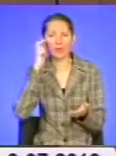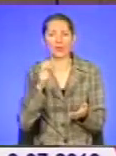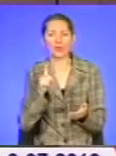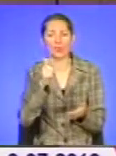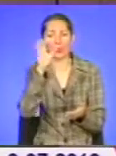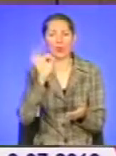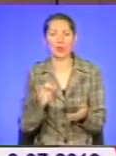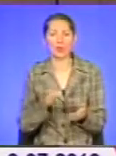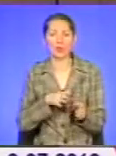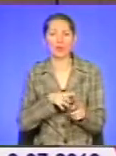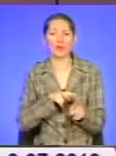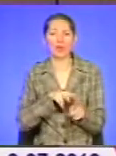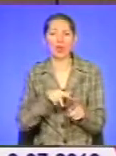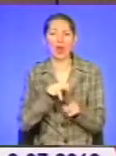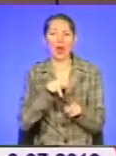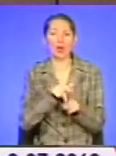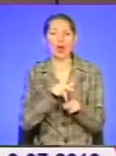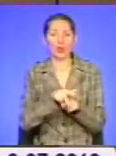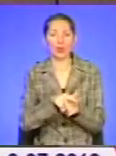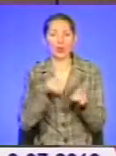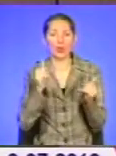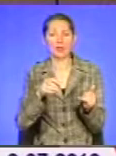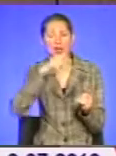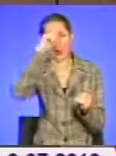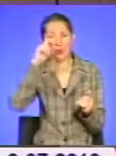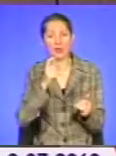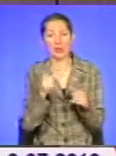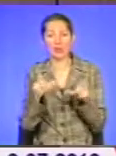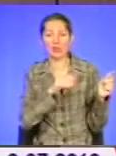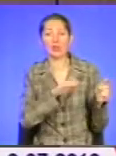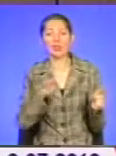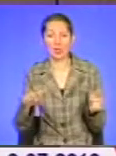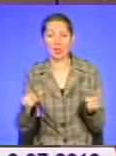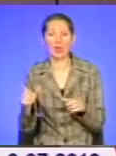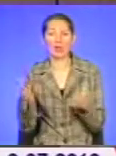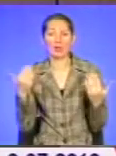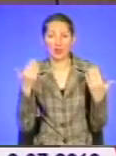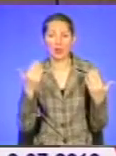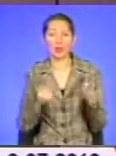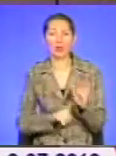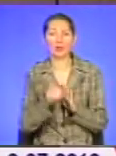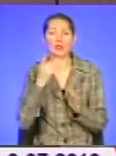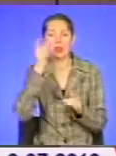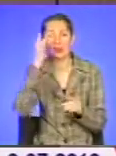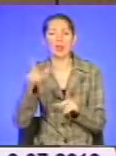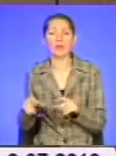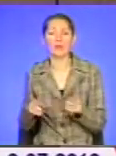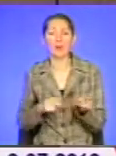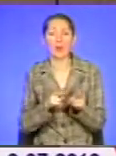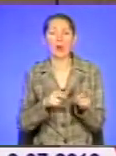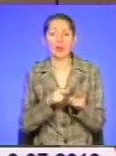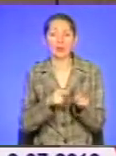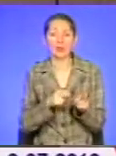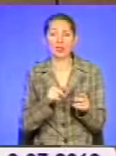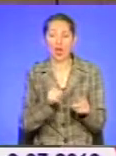зараз, звичайно, південь, тому що їдуть діти відпочивати, зараз почалися літні перевезення. І в основному люди їдуть зараз відпочивати